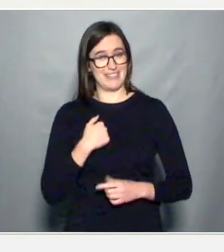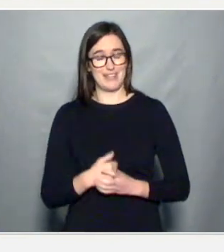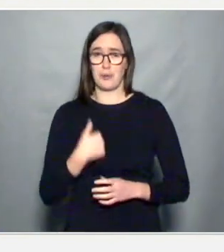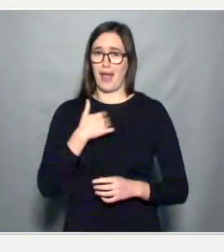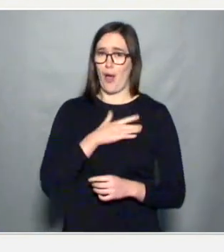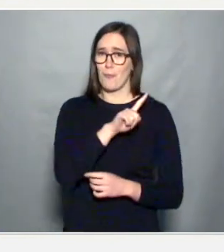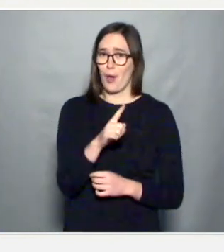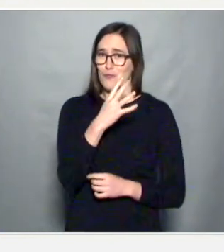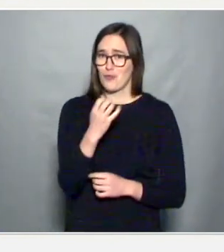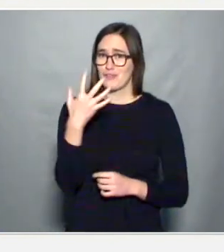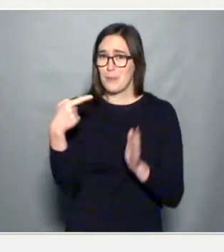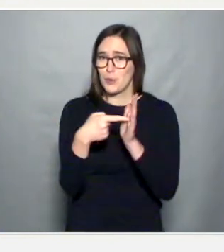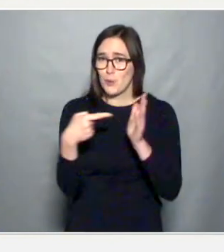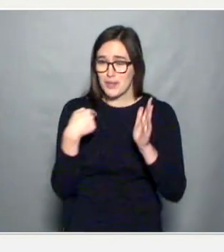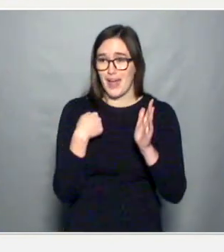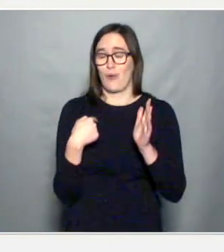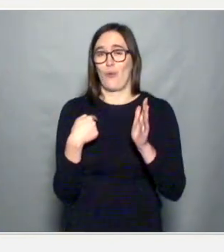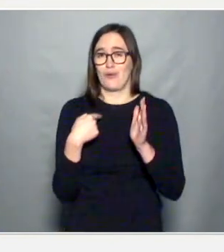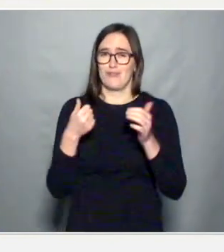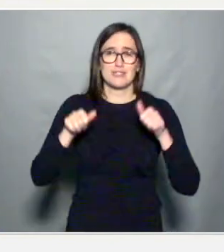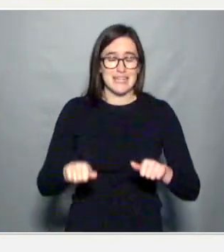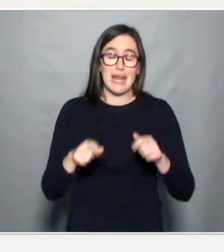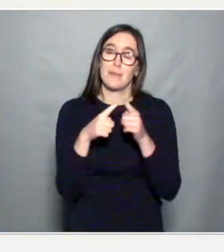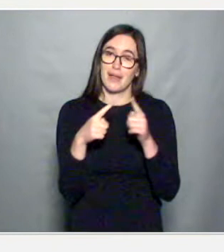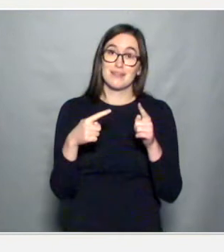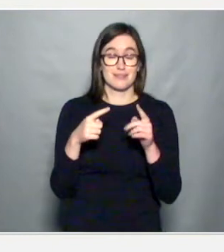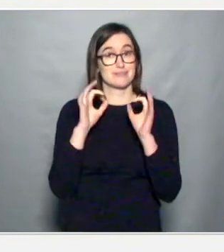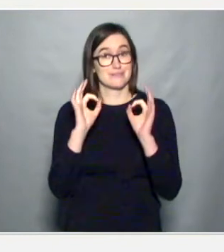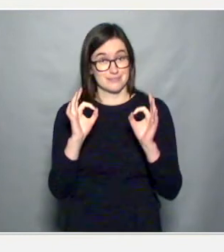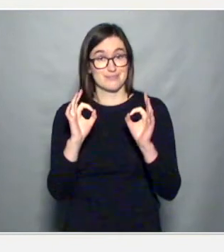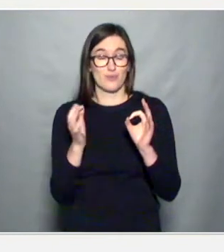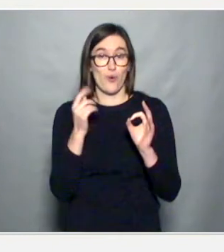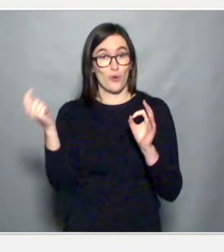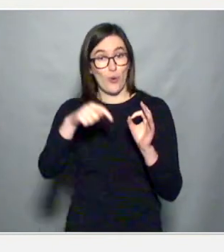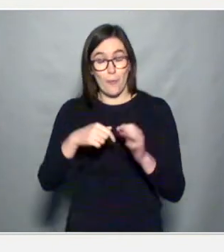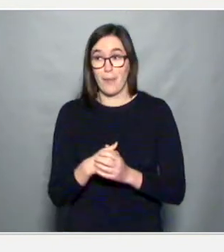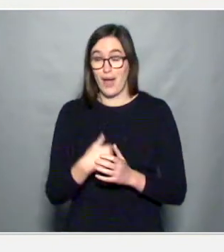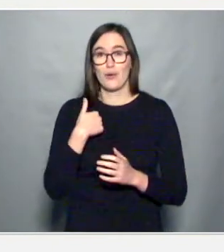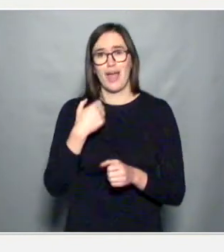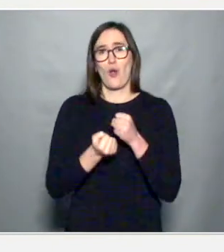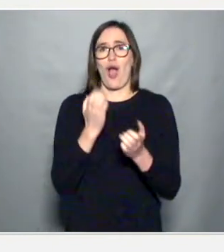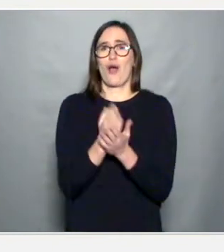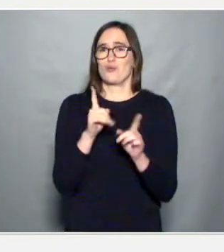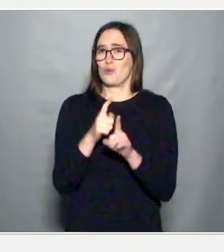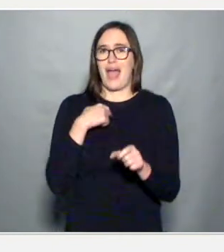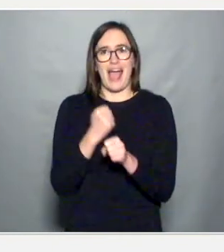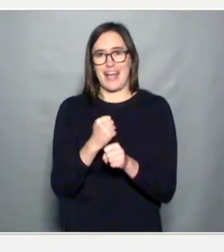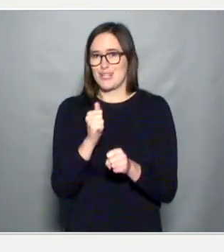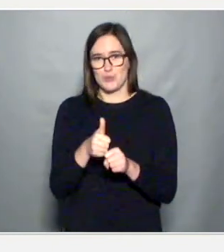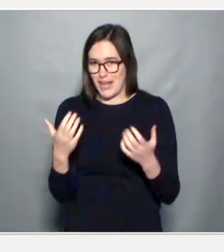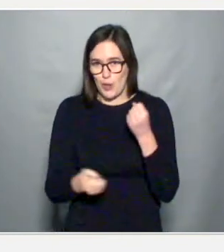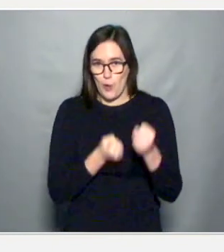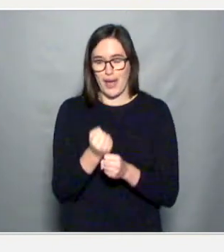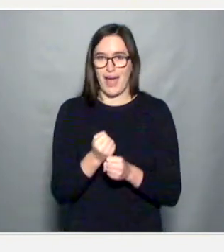45 minuter så blir jag tycker att det är jobbigt. Men som sagt, superkul att vara här. Nu gör jag precis det som jag inte skulle göra enligt tekniken